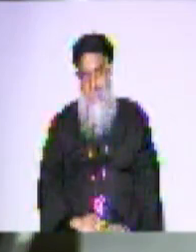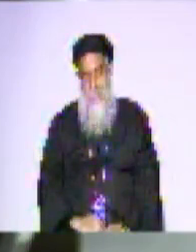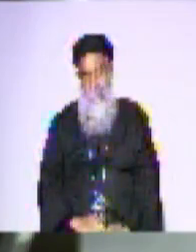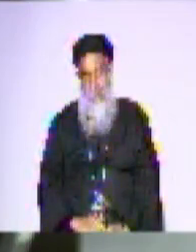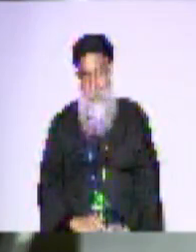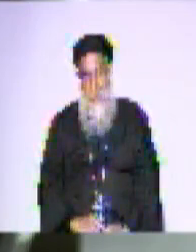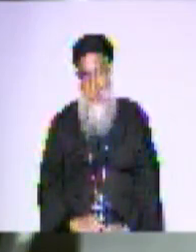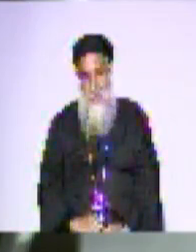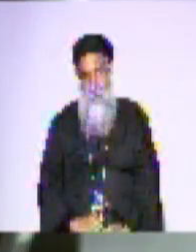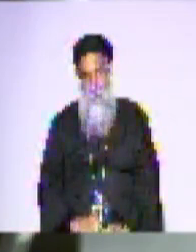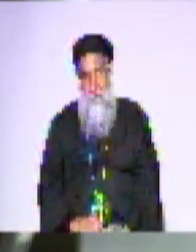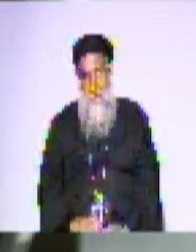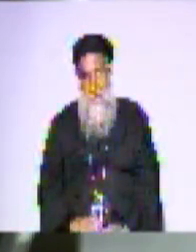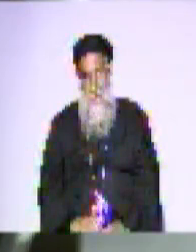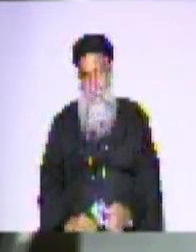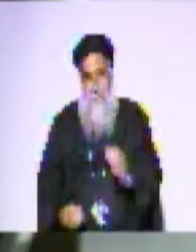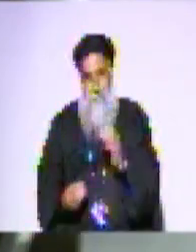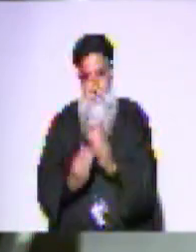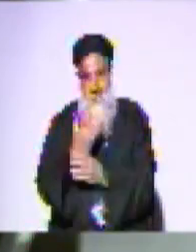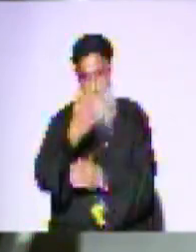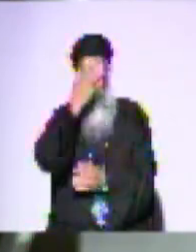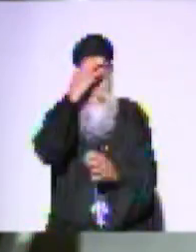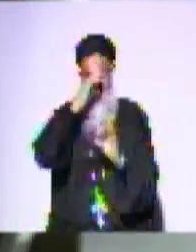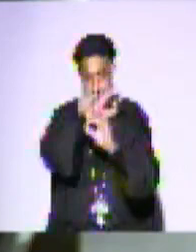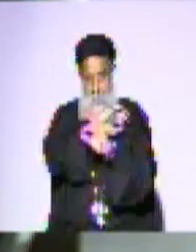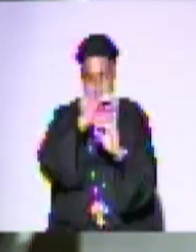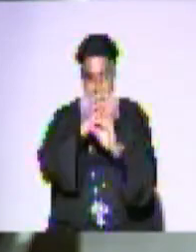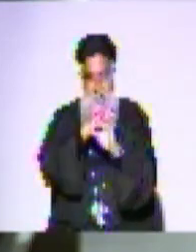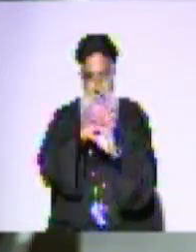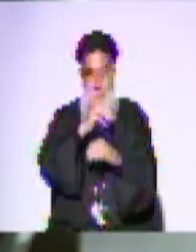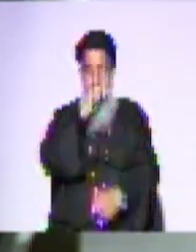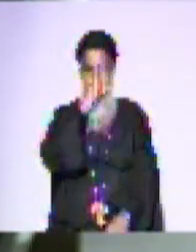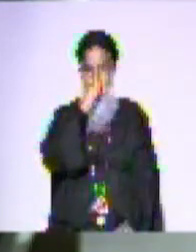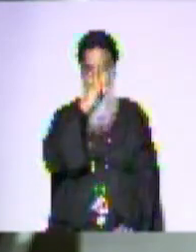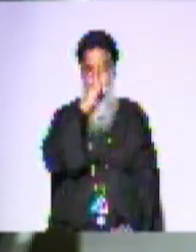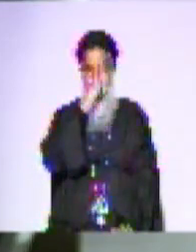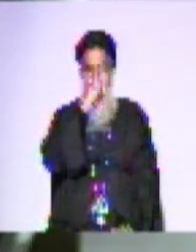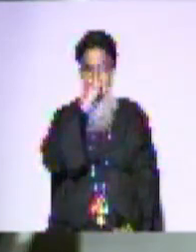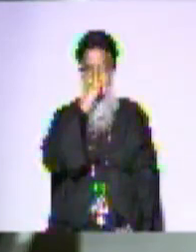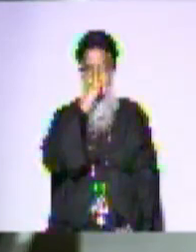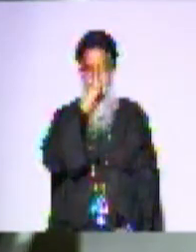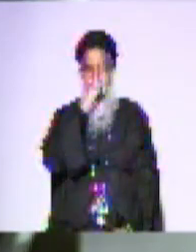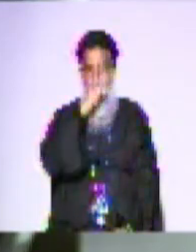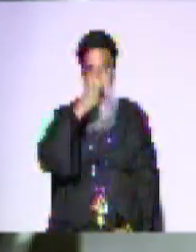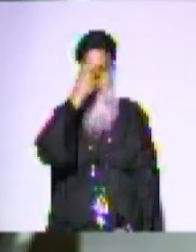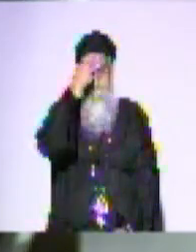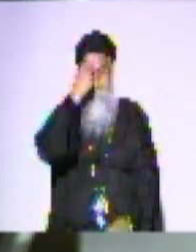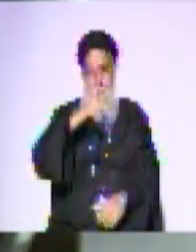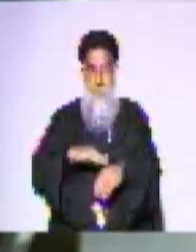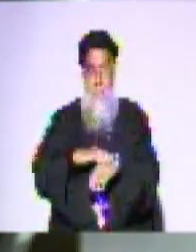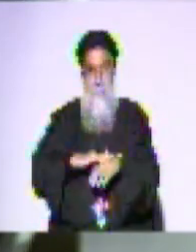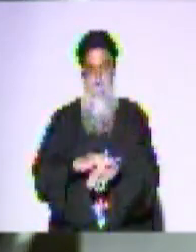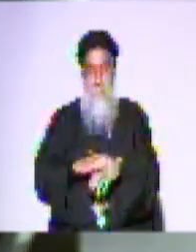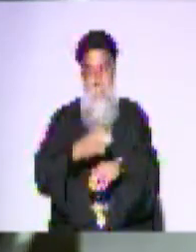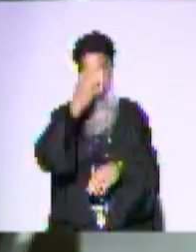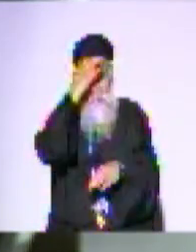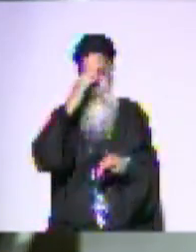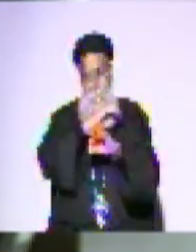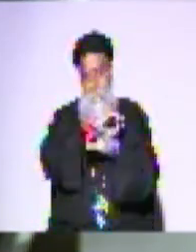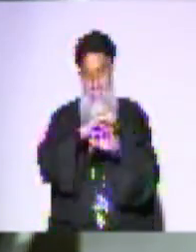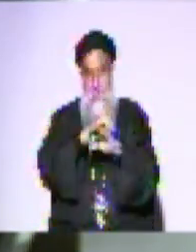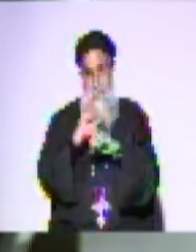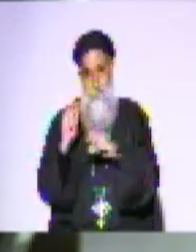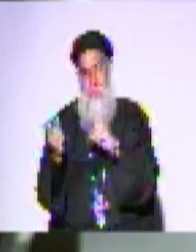يعني في فرق بين معجزة شفاء وبين سر مسحة المرضى للشفاء. دي